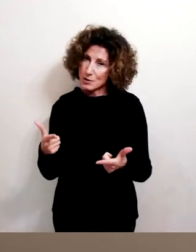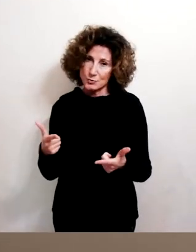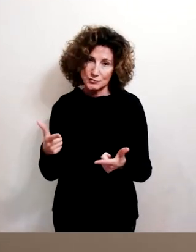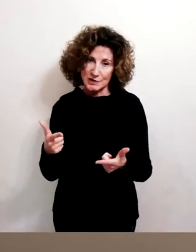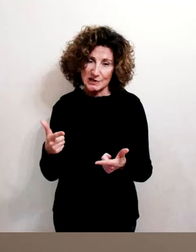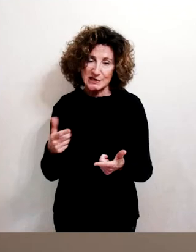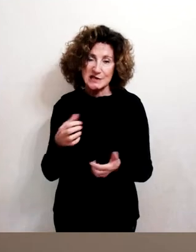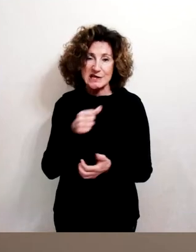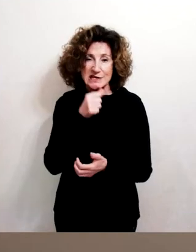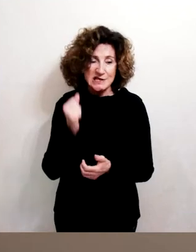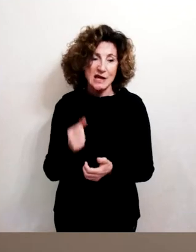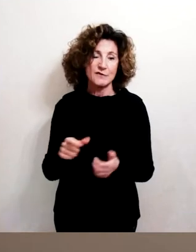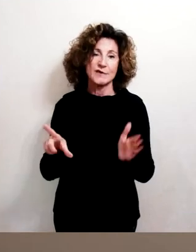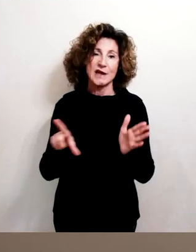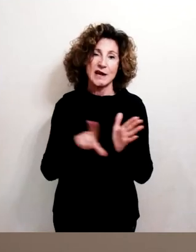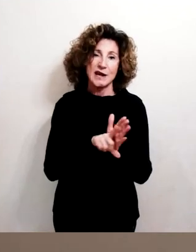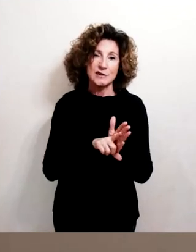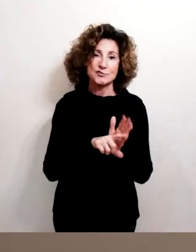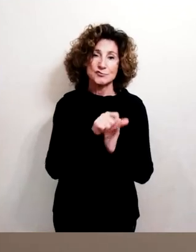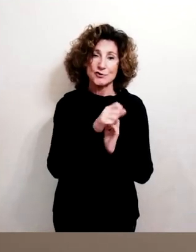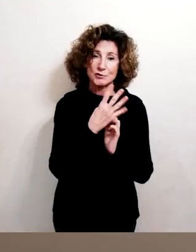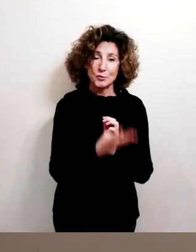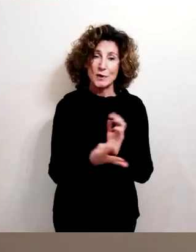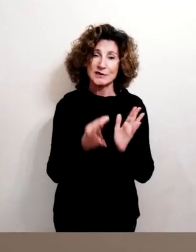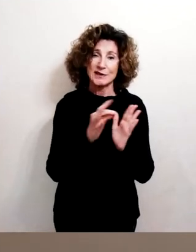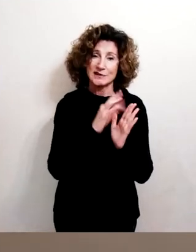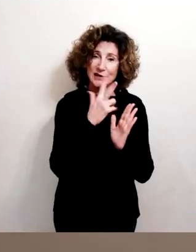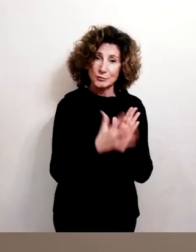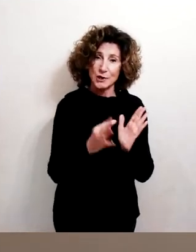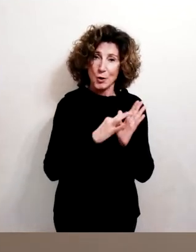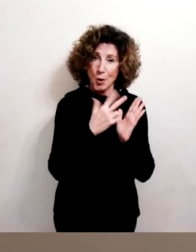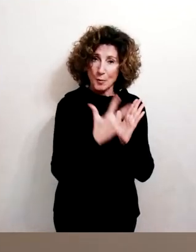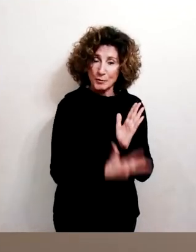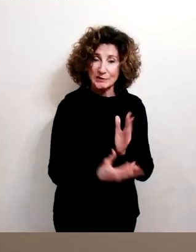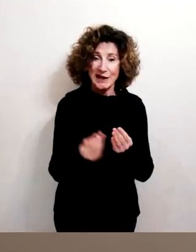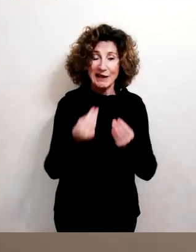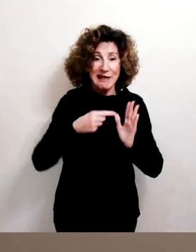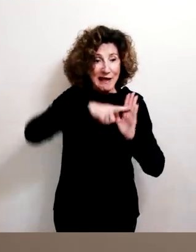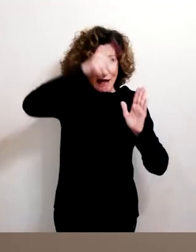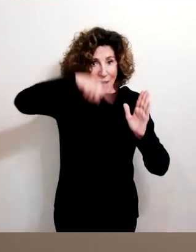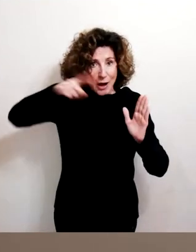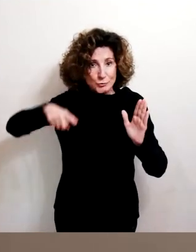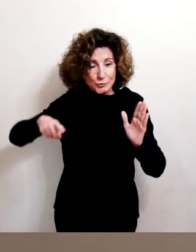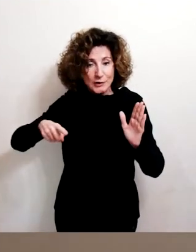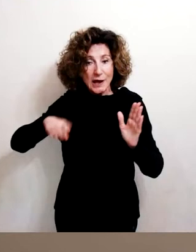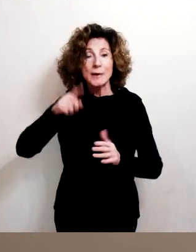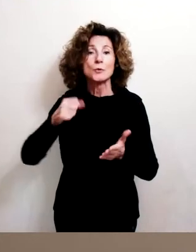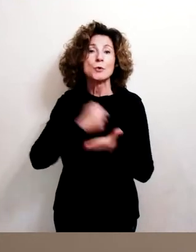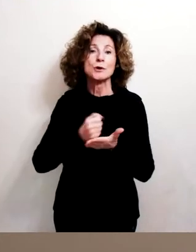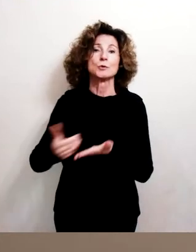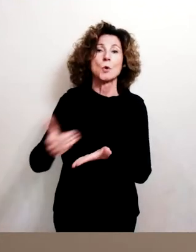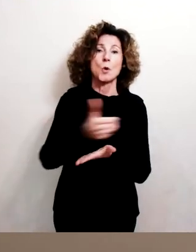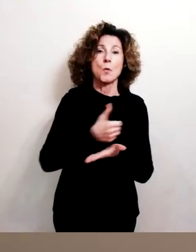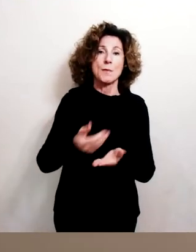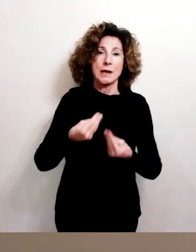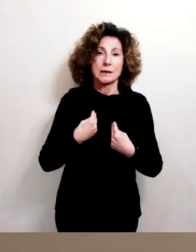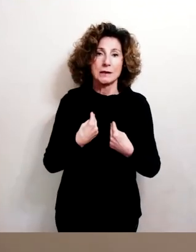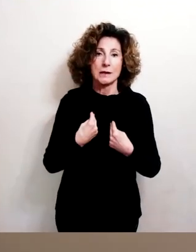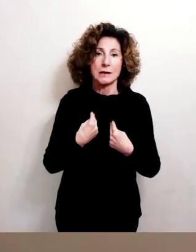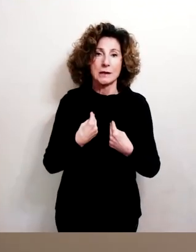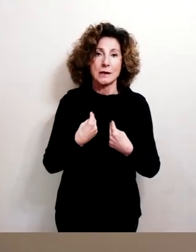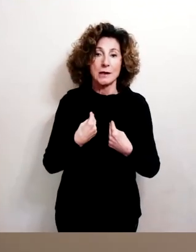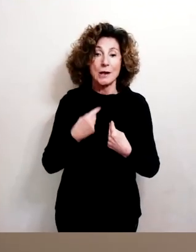ovviamente una 104 articolo 3 comma 3 devono produrre un audio gramma devono darci una serie di documenti